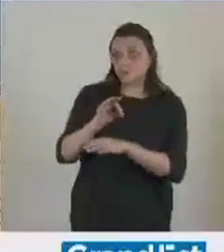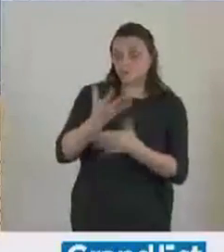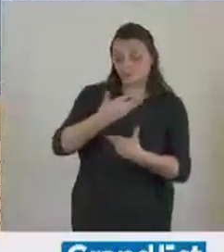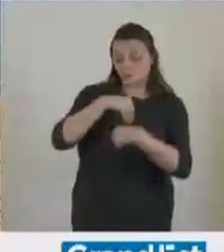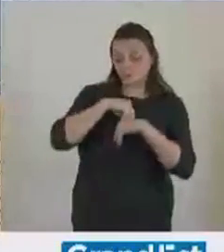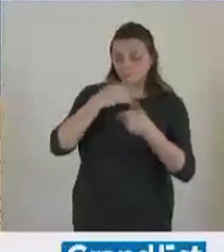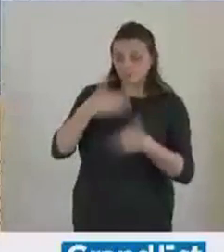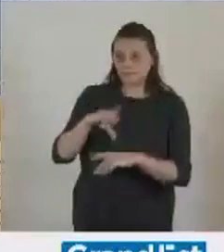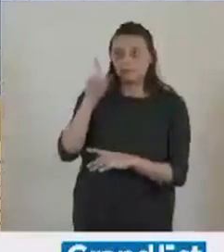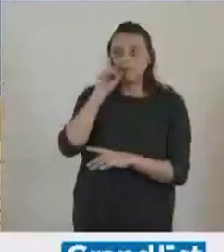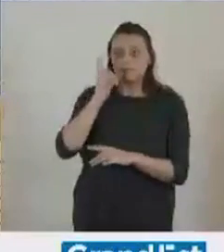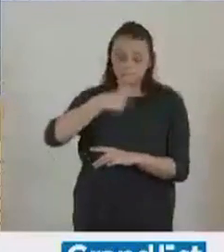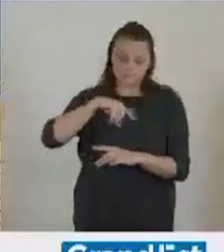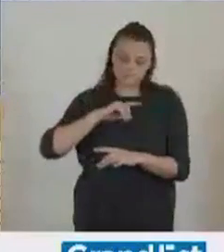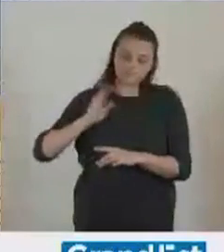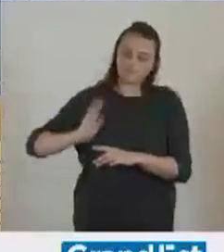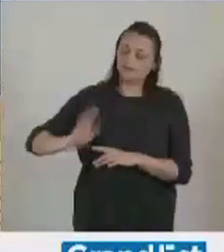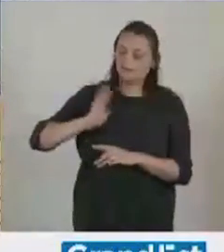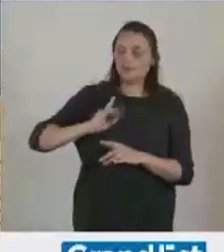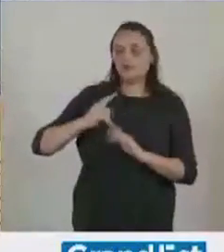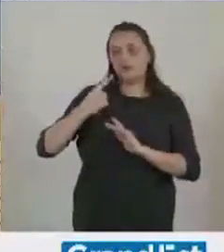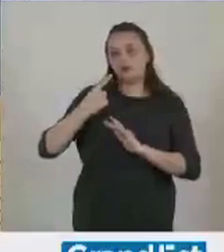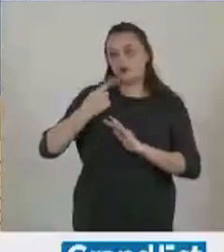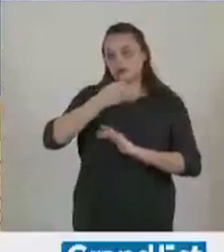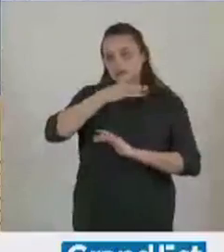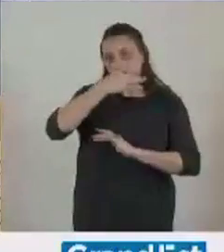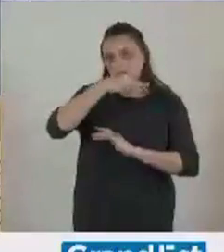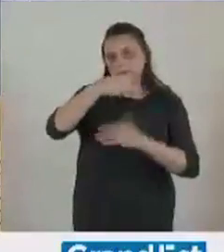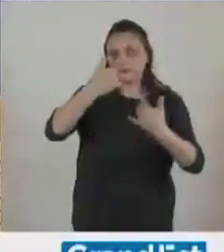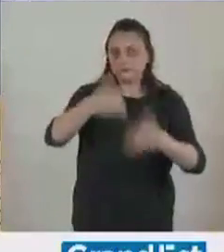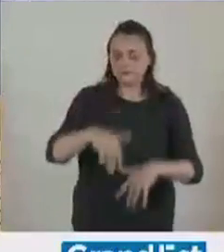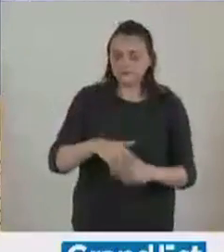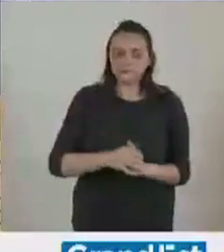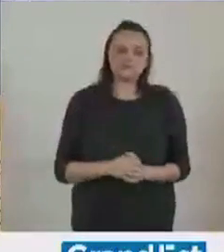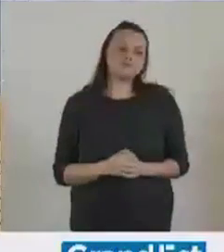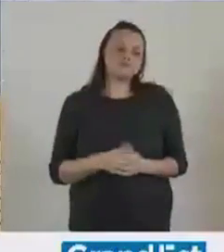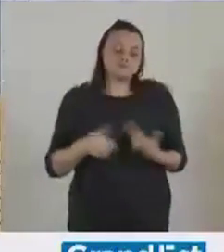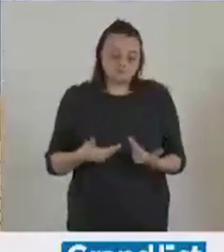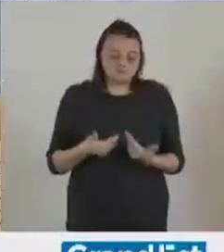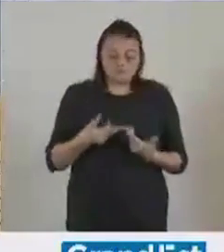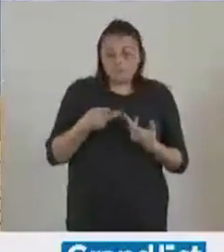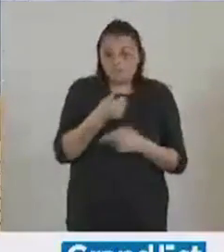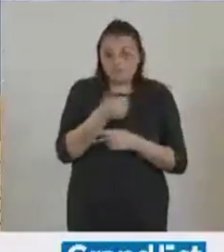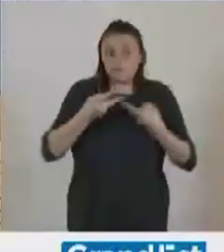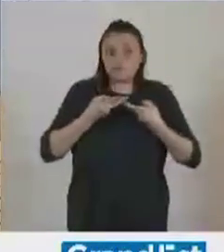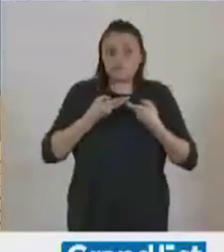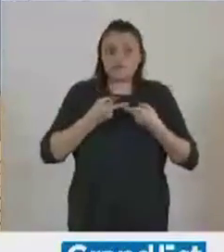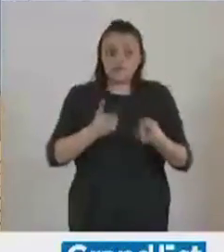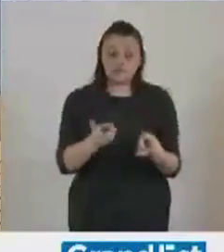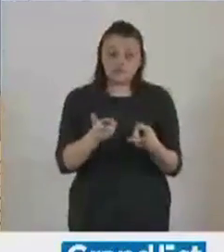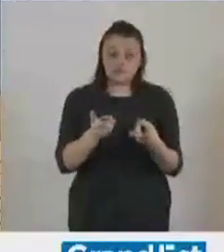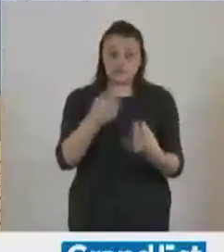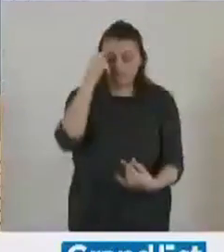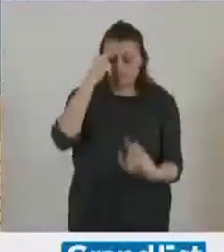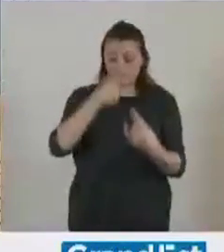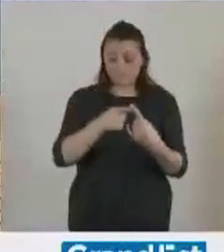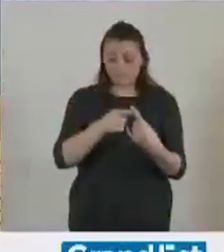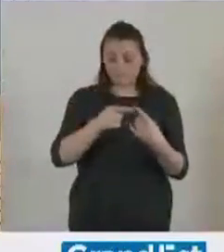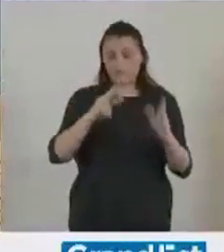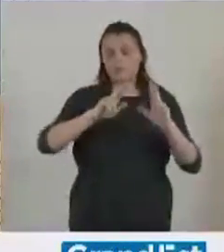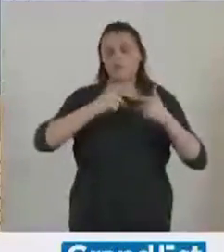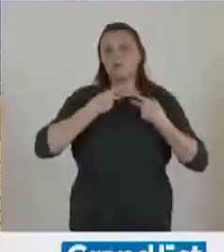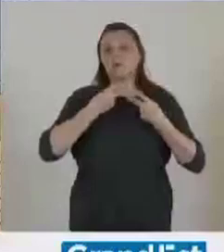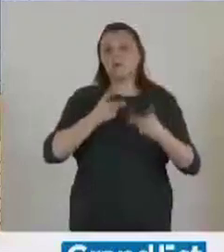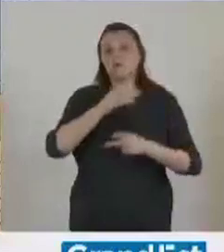cette ambition numérique régionale. Il s'agit aujourd'hui d'autoriser le lancement d'une procédure de DSP concessive pour la conception,